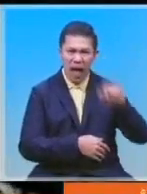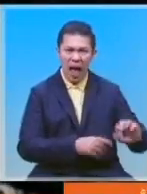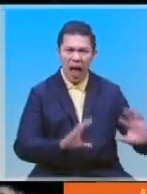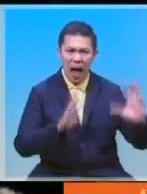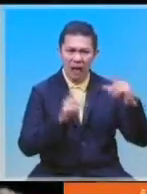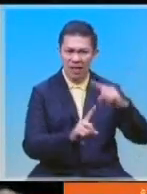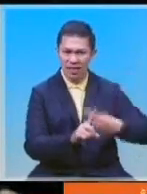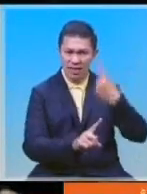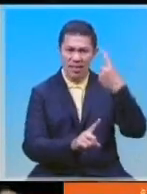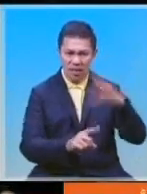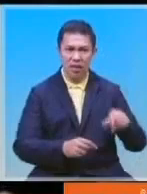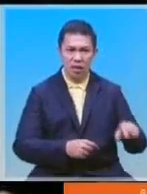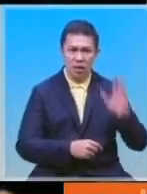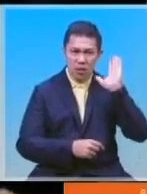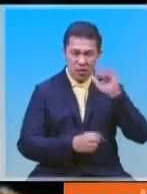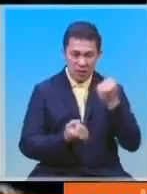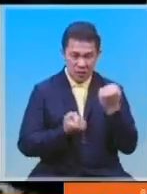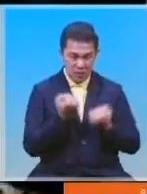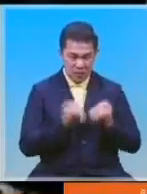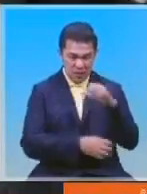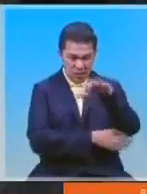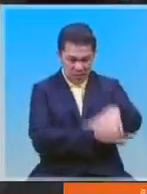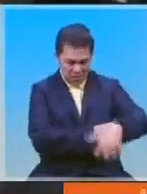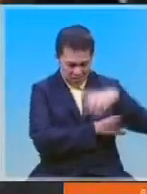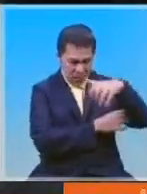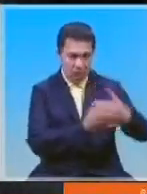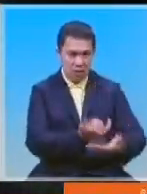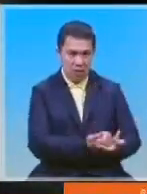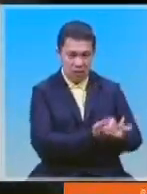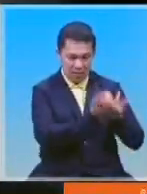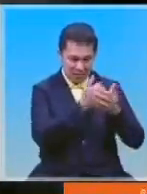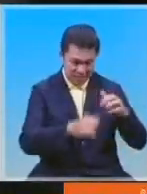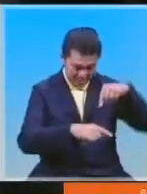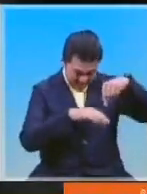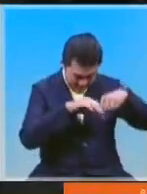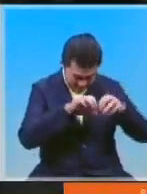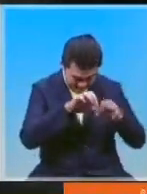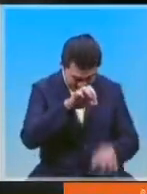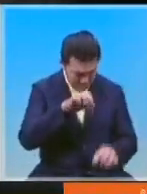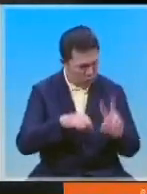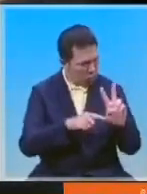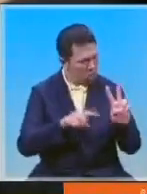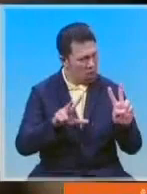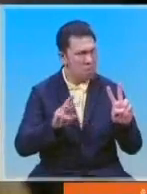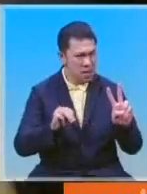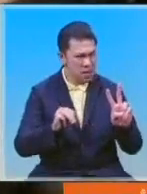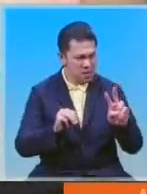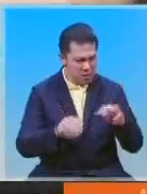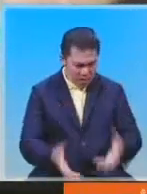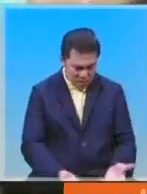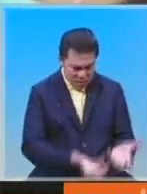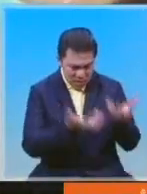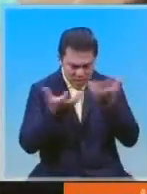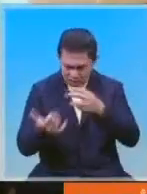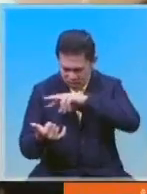ตัวไปนานกว่า 1เดือนนะครับหน้าที่ต้องใช้รถขุดเพื่อนำร่างที่ถูกฝังดินลึก 2-3เมตรขึ้นมาตรวจสอบ